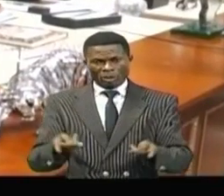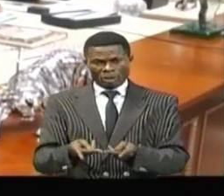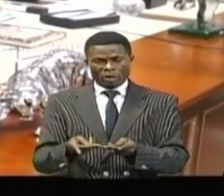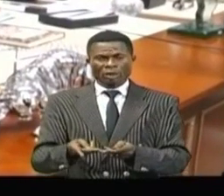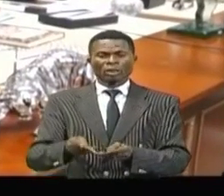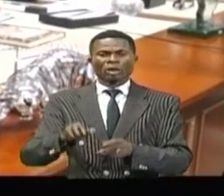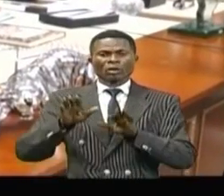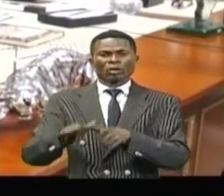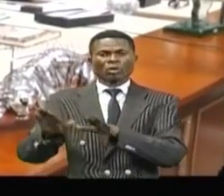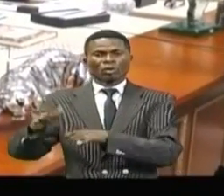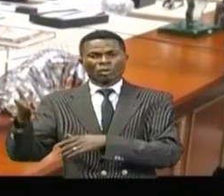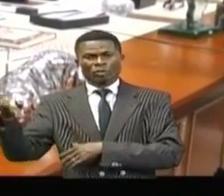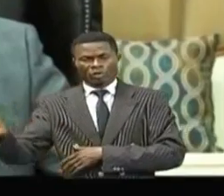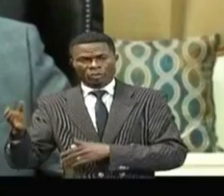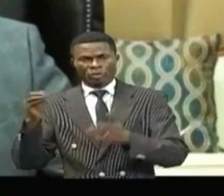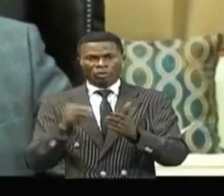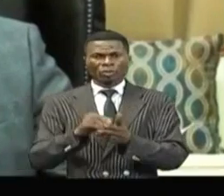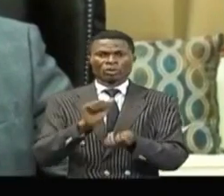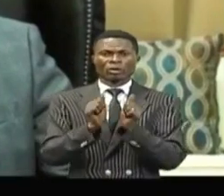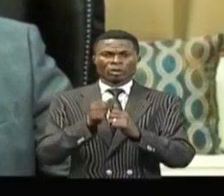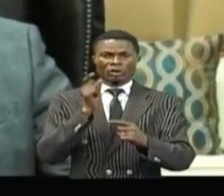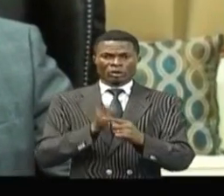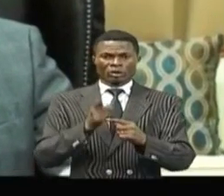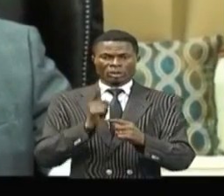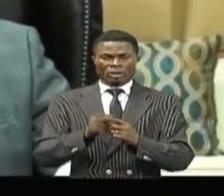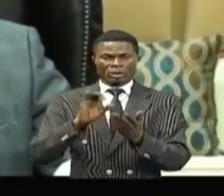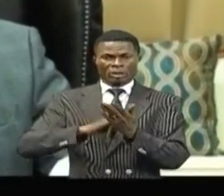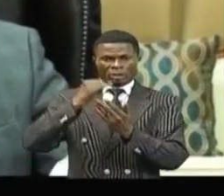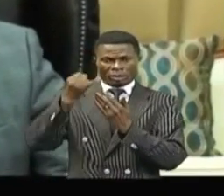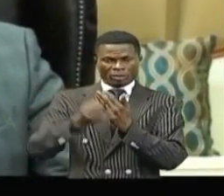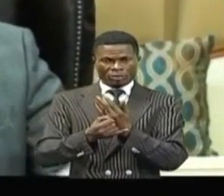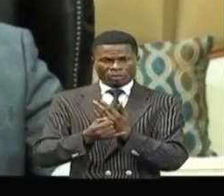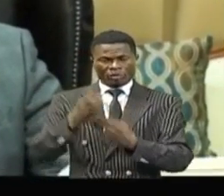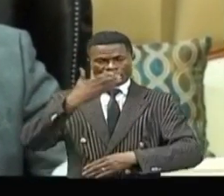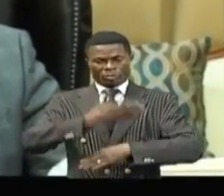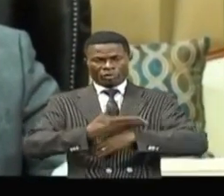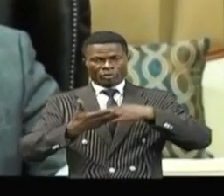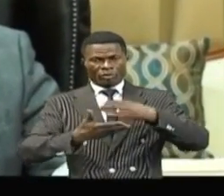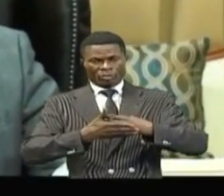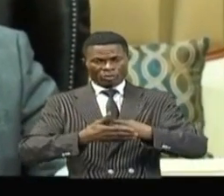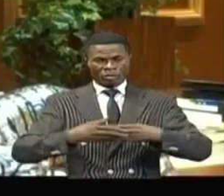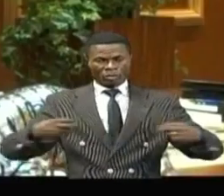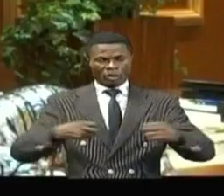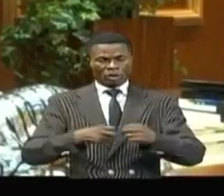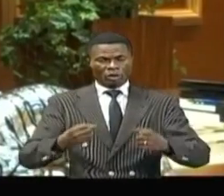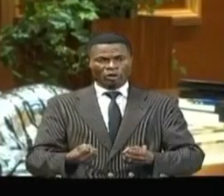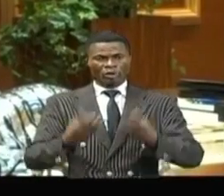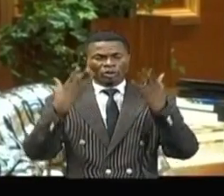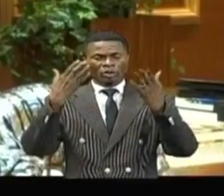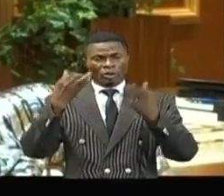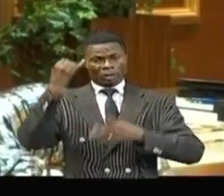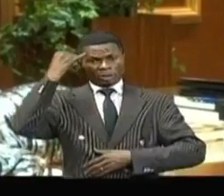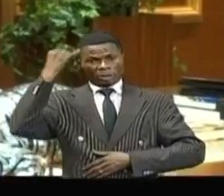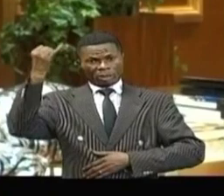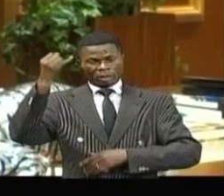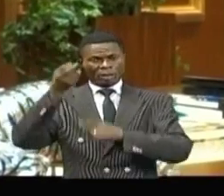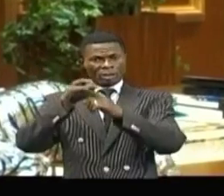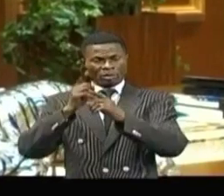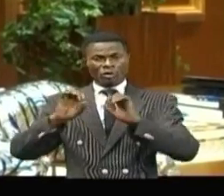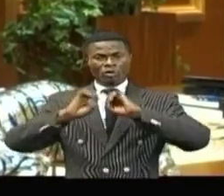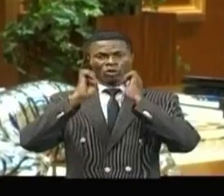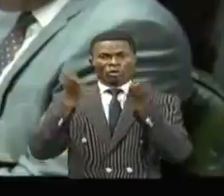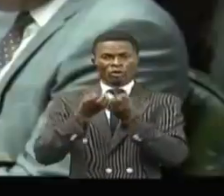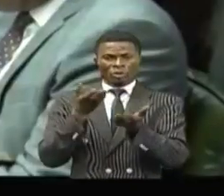atlantique. Au regard des difficultés que connaît le projet de construction de la centrale à gaz qu'a initié cette entreprise,